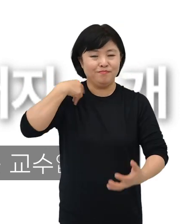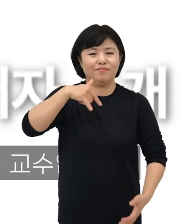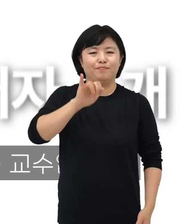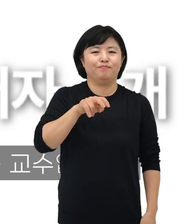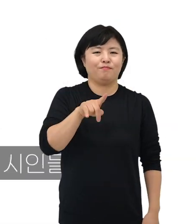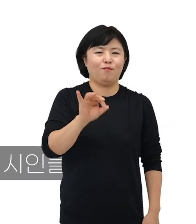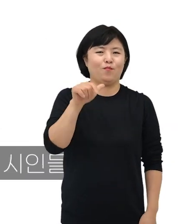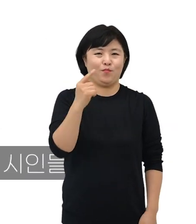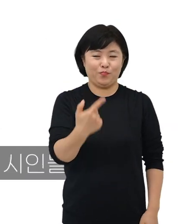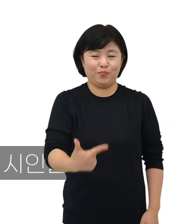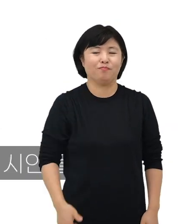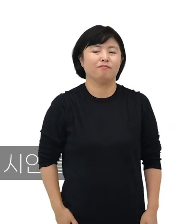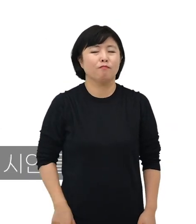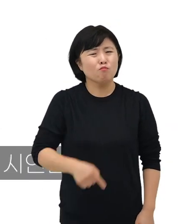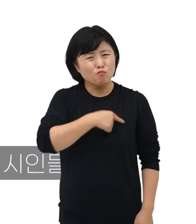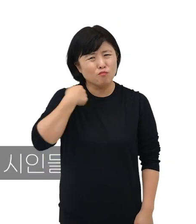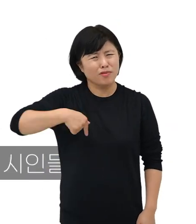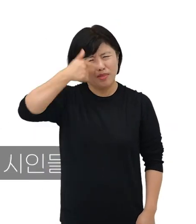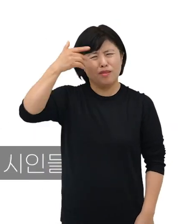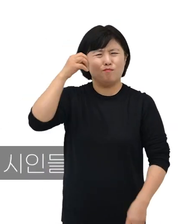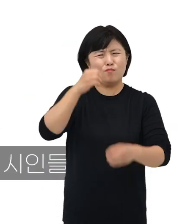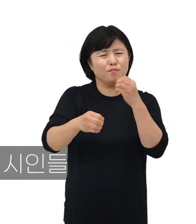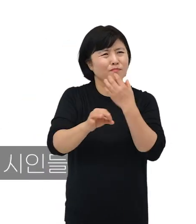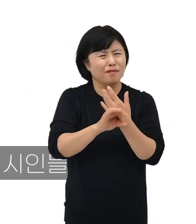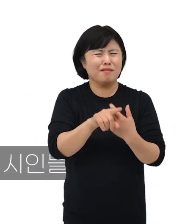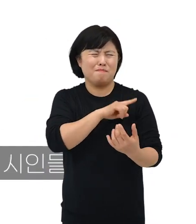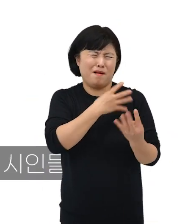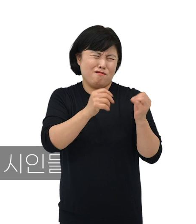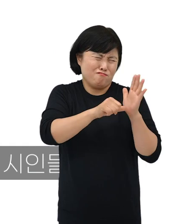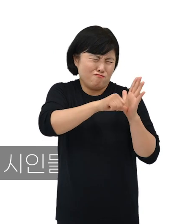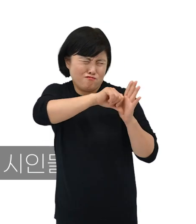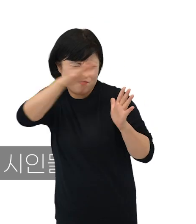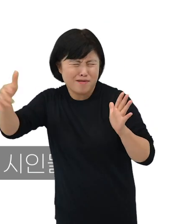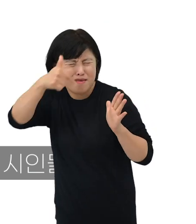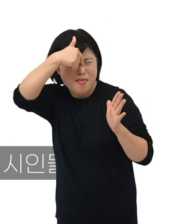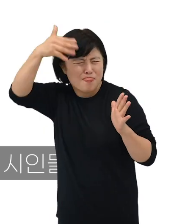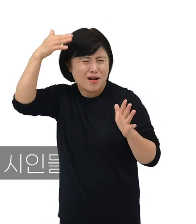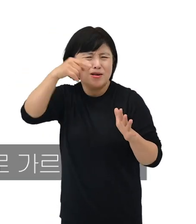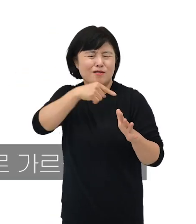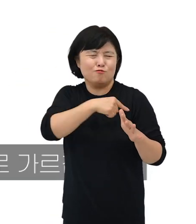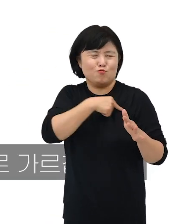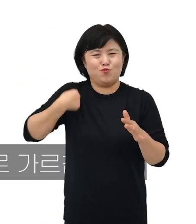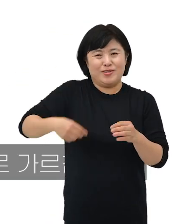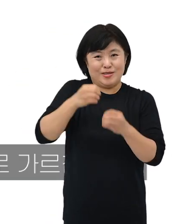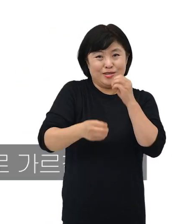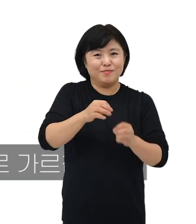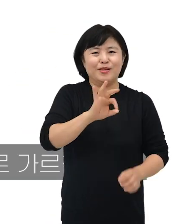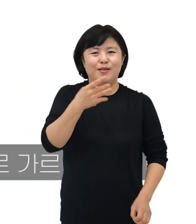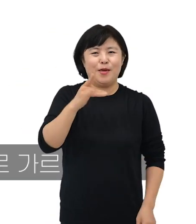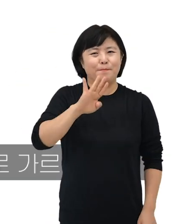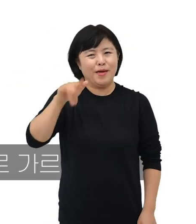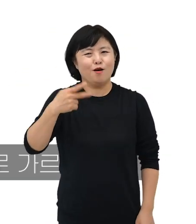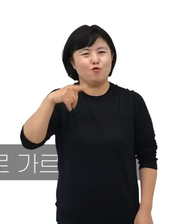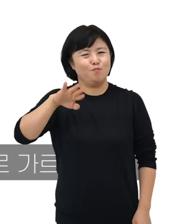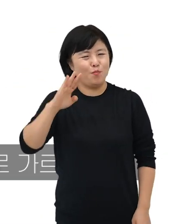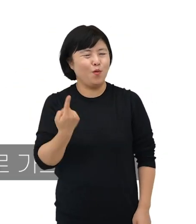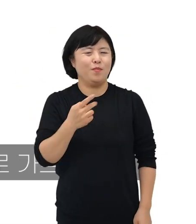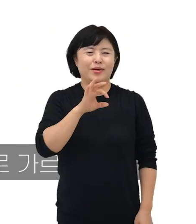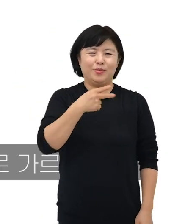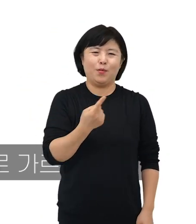교수입니다. 중국 고전문학 하면 많이 알려진 중국의 옛 시인들 이태백,